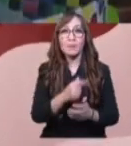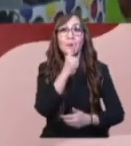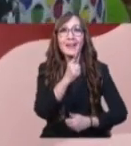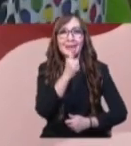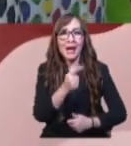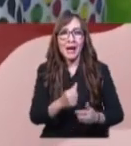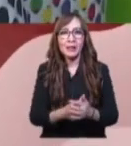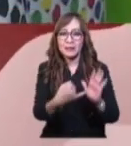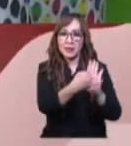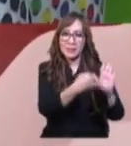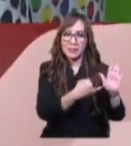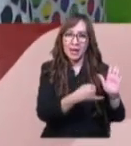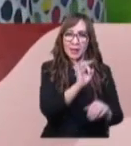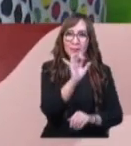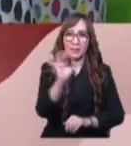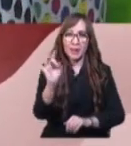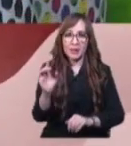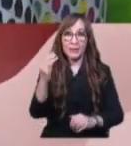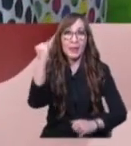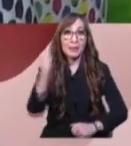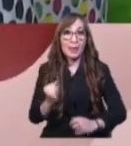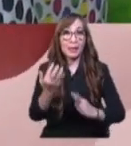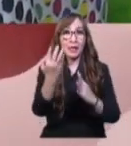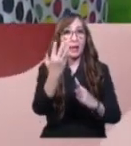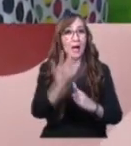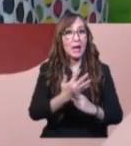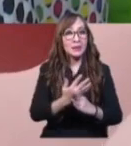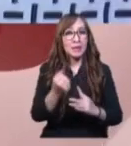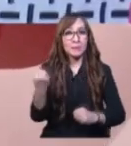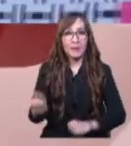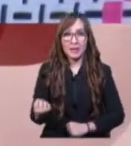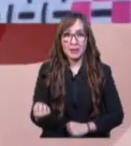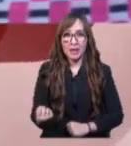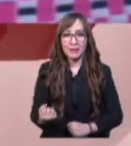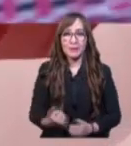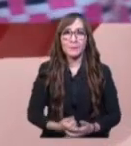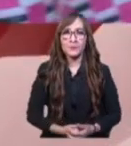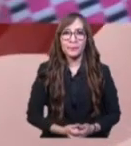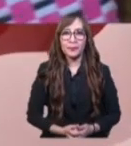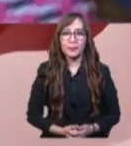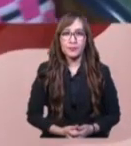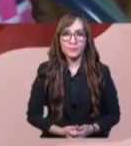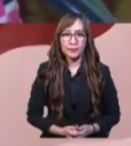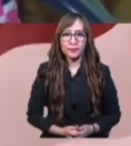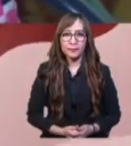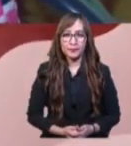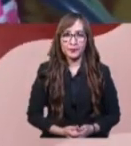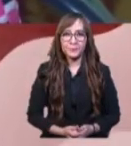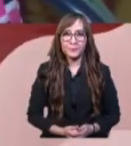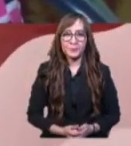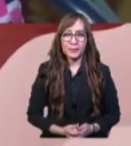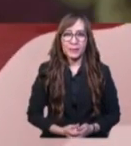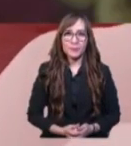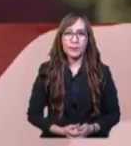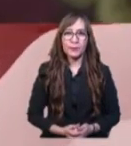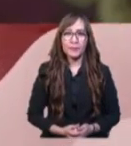desain, branding, dan seterusnya. Dan terakhir akses pasar. Tadi juga sudah saya sampaikan, salah satunya adalah yang masif, itu LKPP, pengadaan barang dan jasa